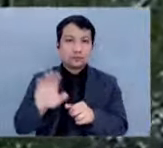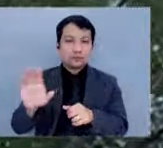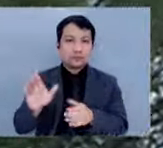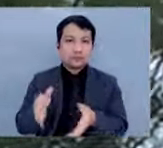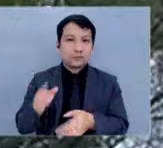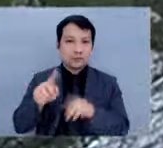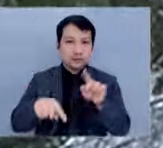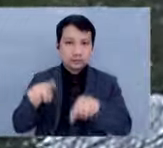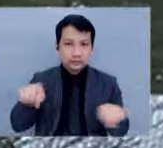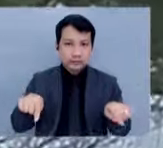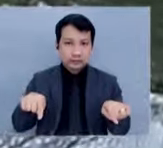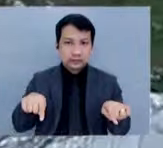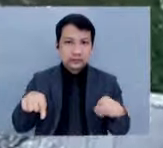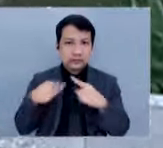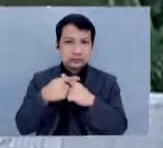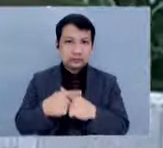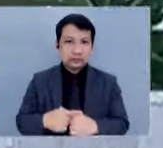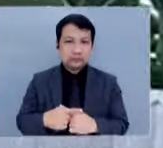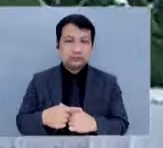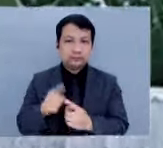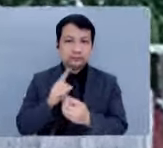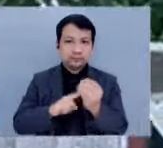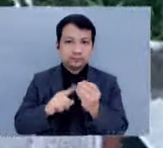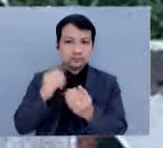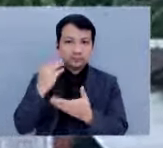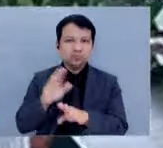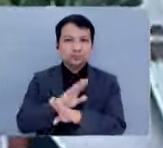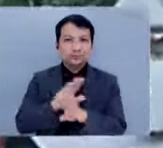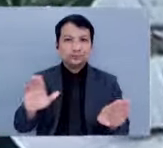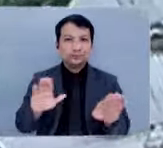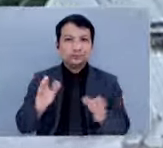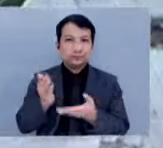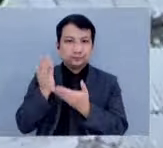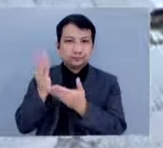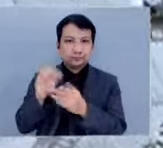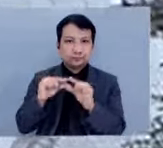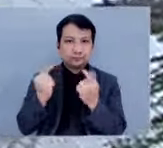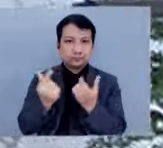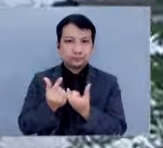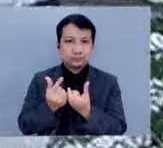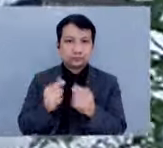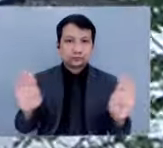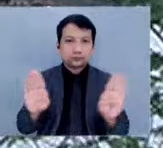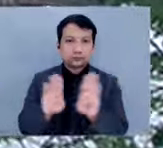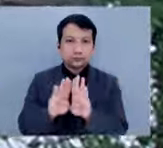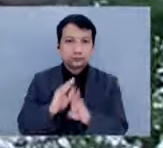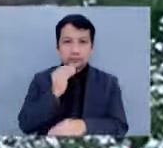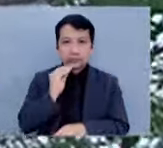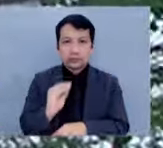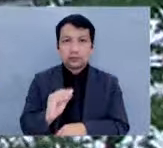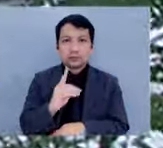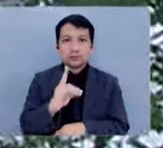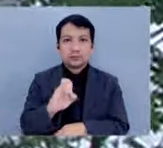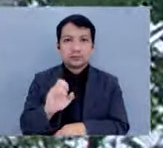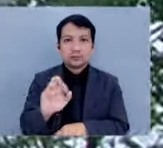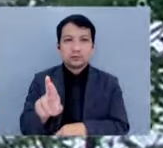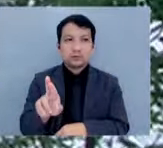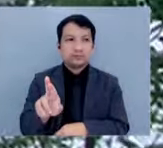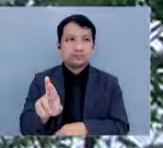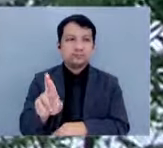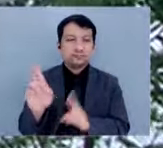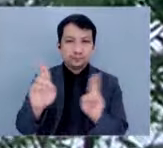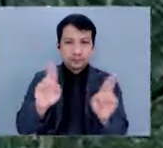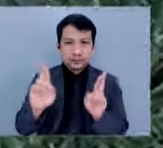ibang kontrobersya. Dahil po dyan, hindi na pwedeng iapela ng grupo ang closure order ng DENR. Kailangan umalis sa lugar